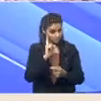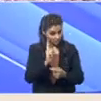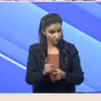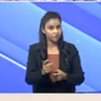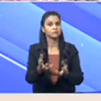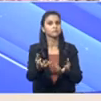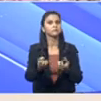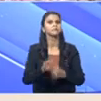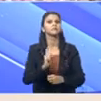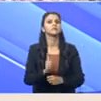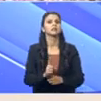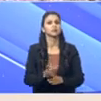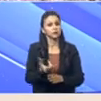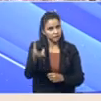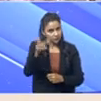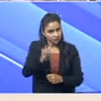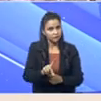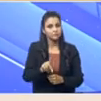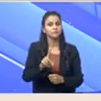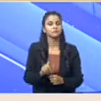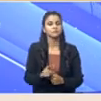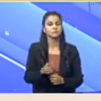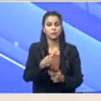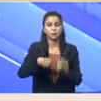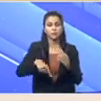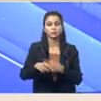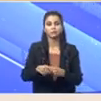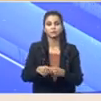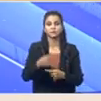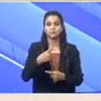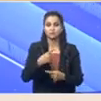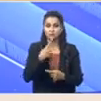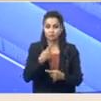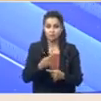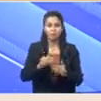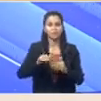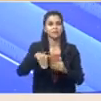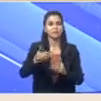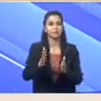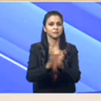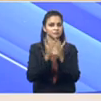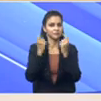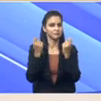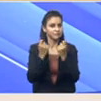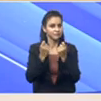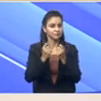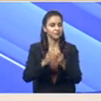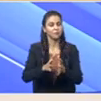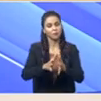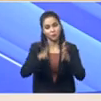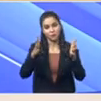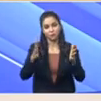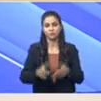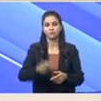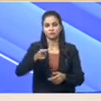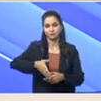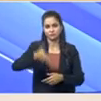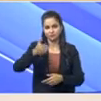आए। एक बार फिर आप सभी को आने वाले पर्वों की बहुत बहुत